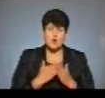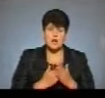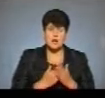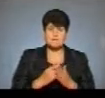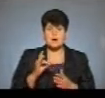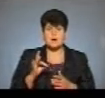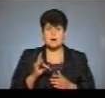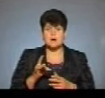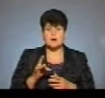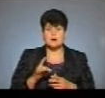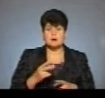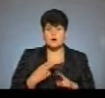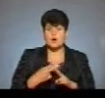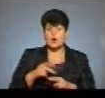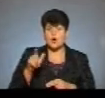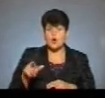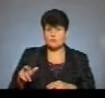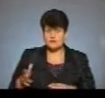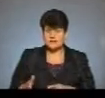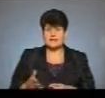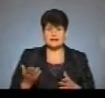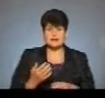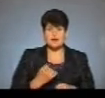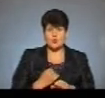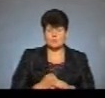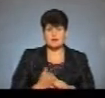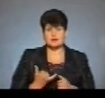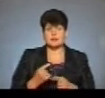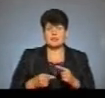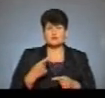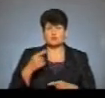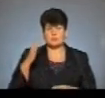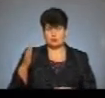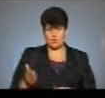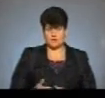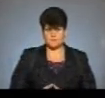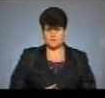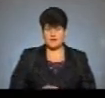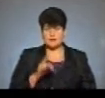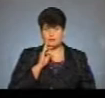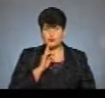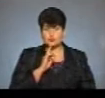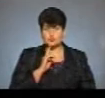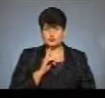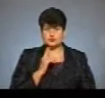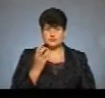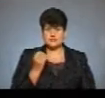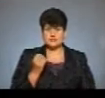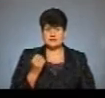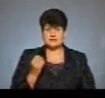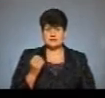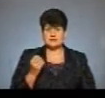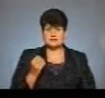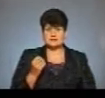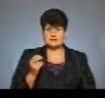які пишуть програми для роботів наступного покоління. Але поки що ще залишається той